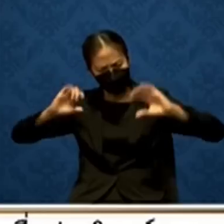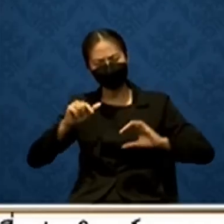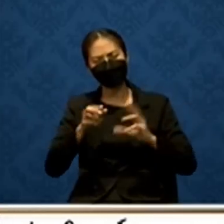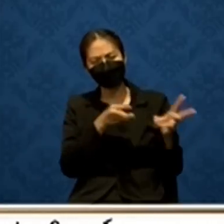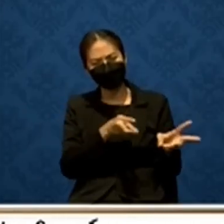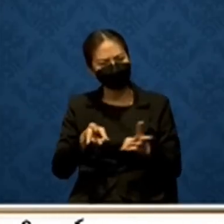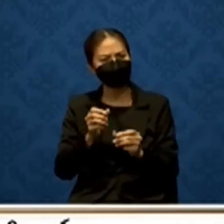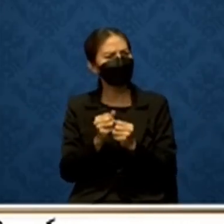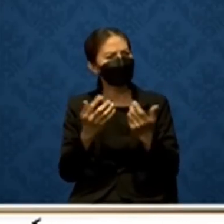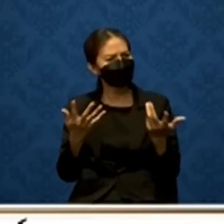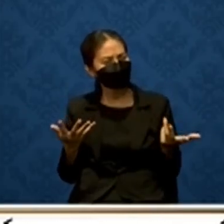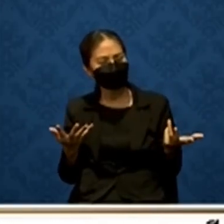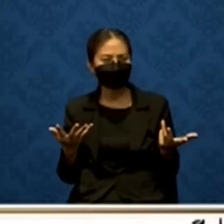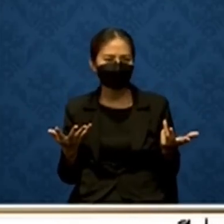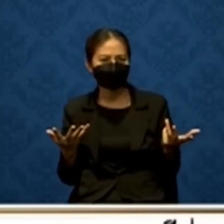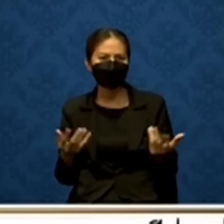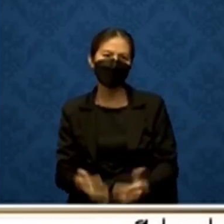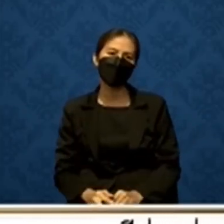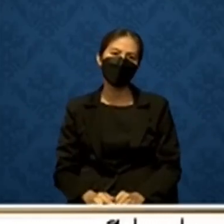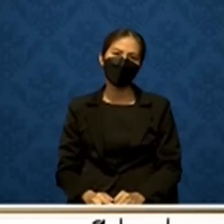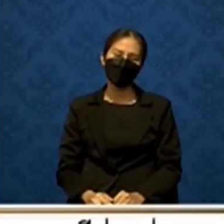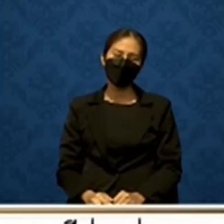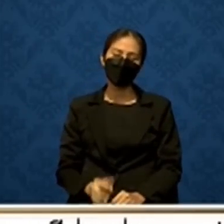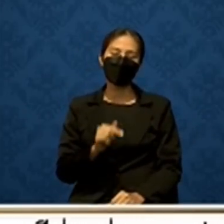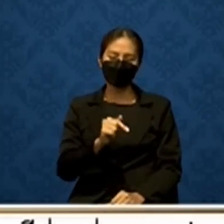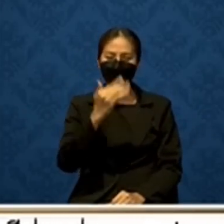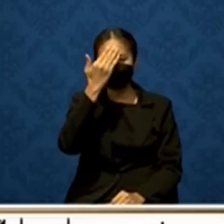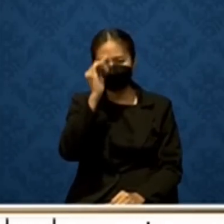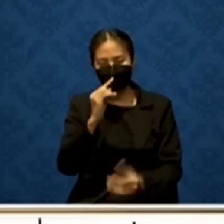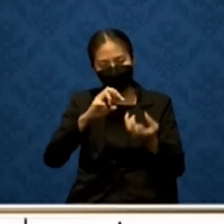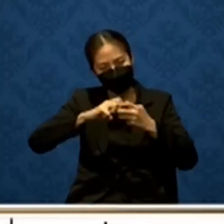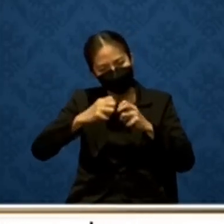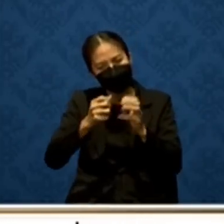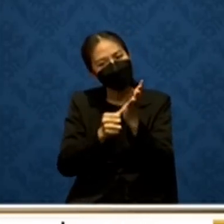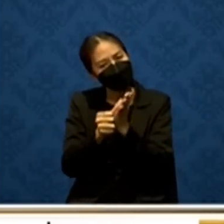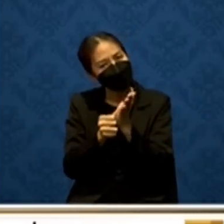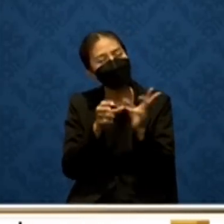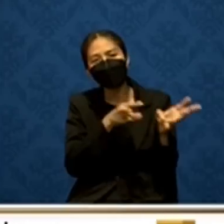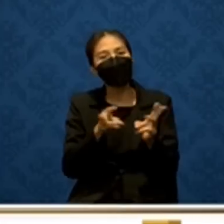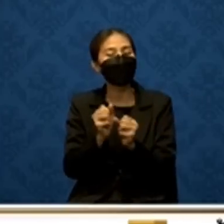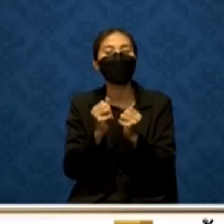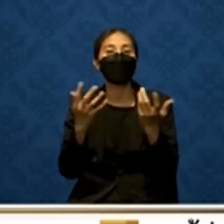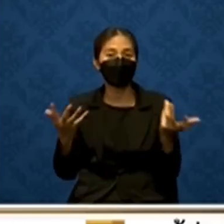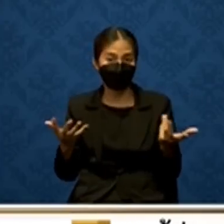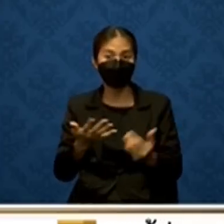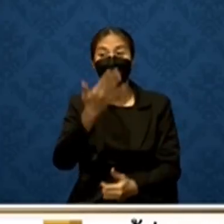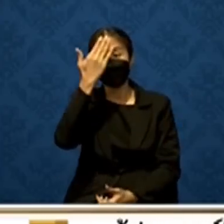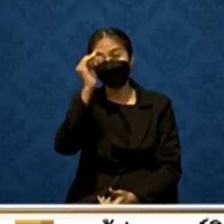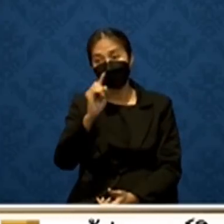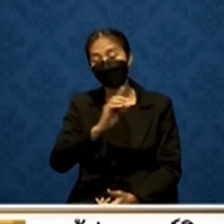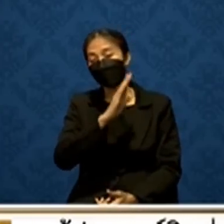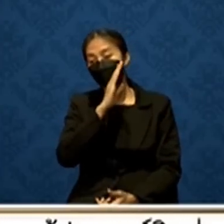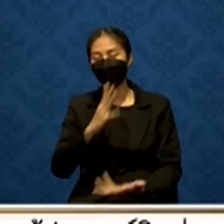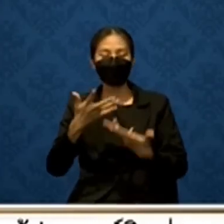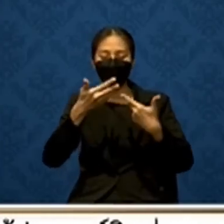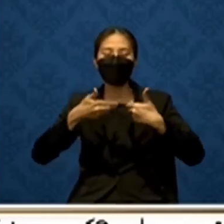ารลราชการช้างอุ้ยอ้าย ช้างปวยทปบตวไม่ได้แบนี้เราจะแ้ขายปัญหาเรแบนี้กนยไเพรถาเกิดเราปลอยอยนี้ไปอก 10